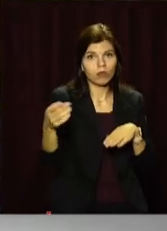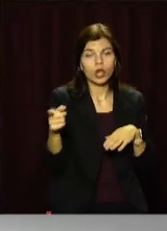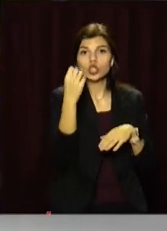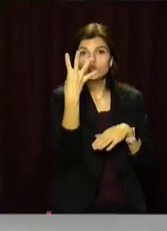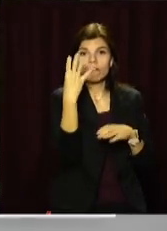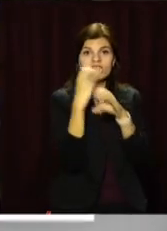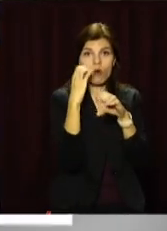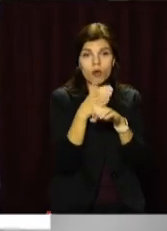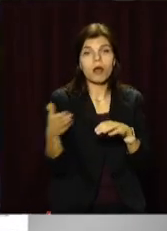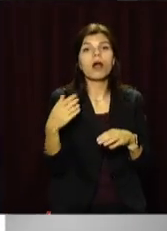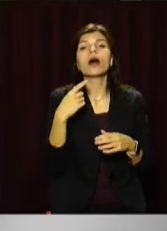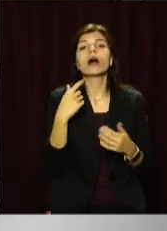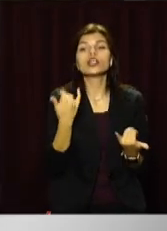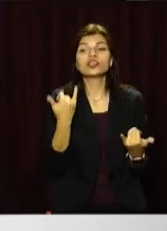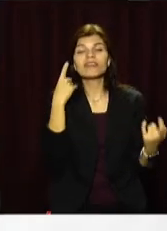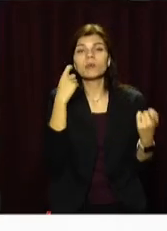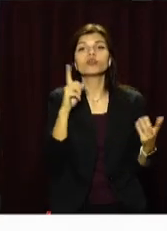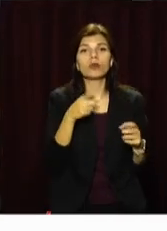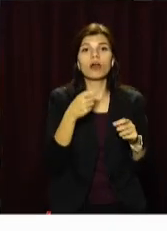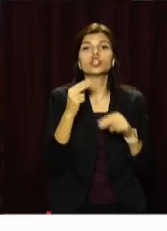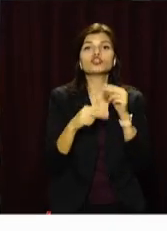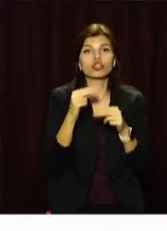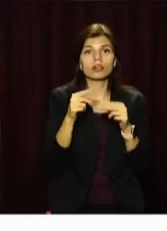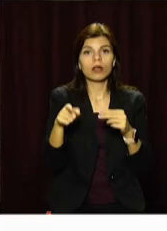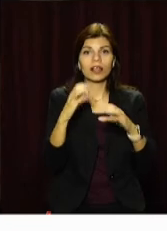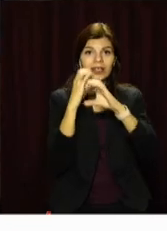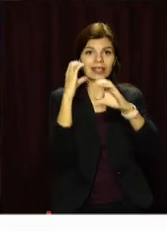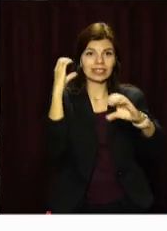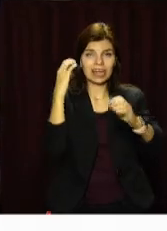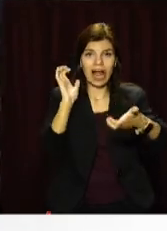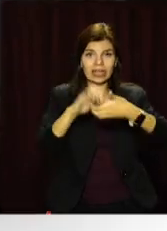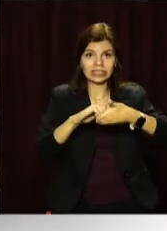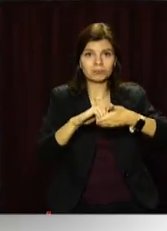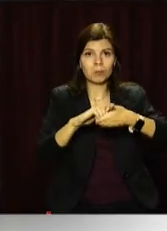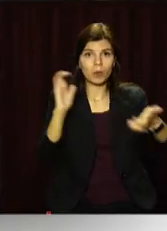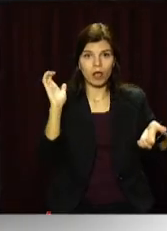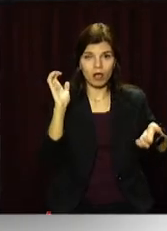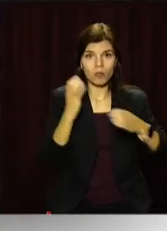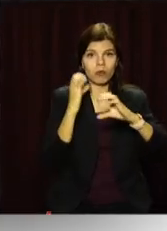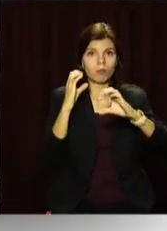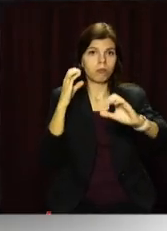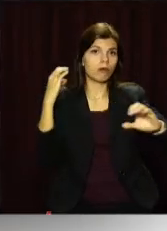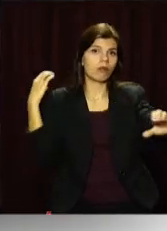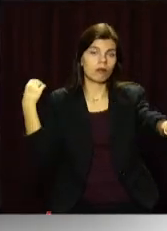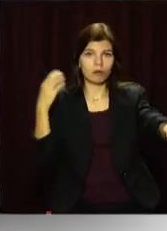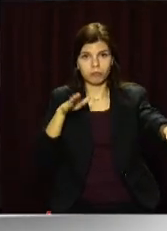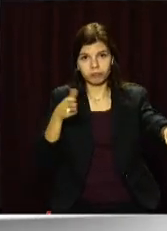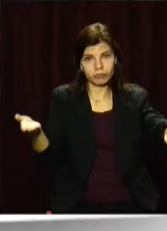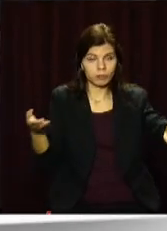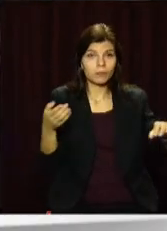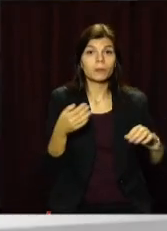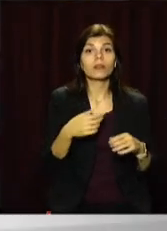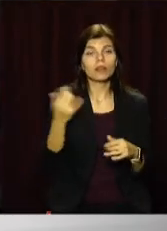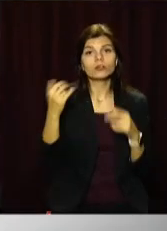За попередніми даними, аварія сталася через роз'єднання щеплення між вагонами. Вживаються заходи для ліквідації